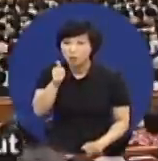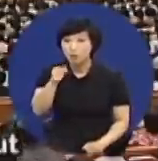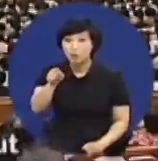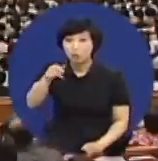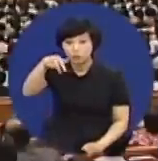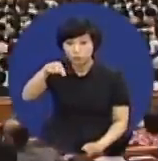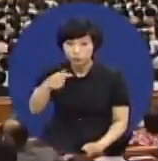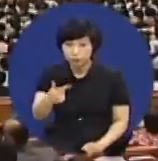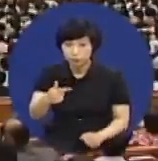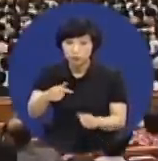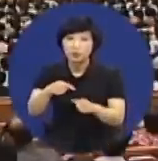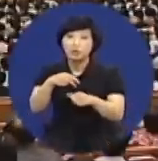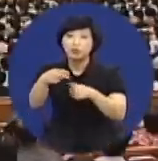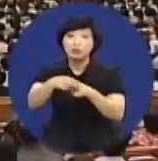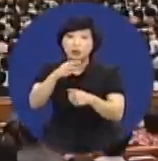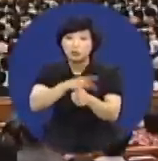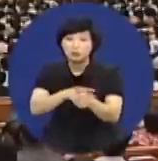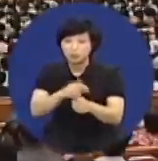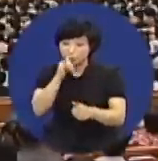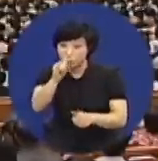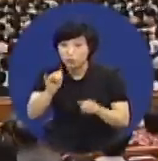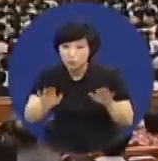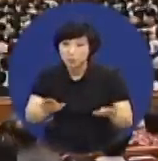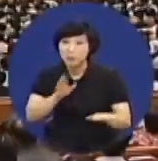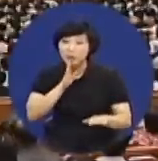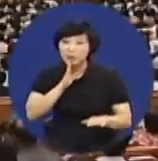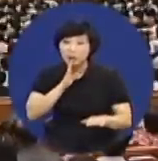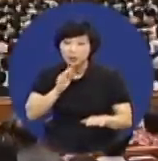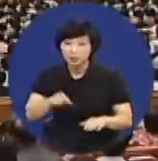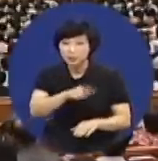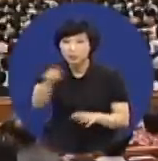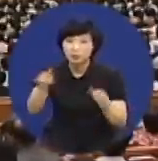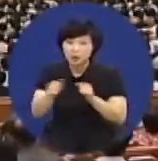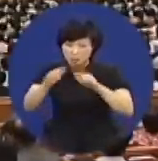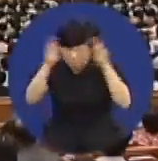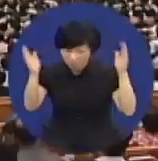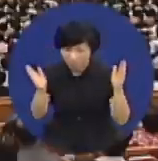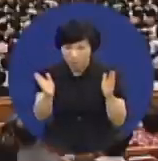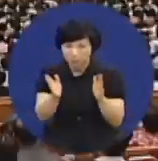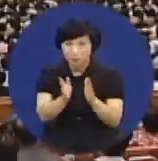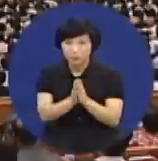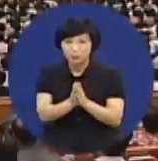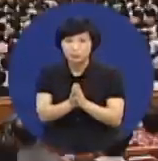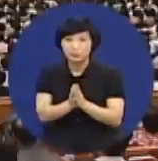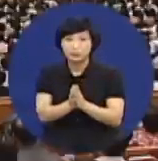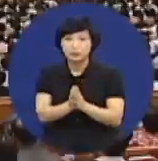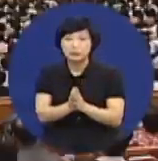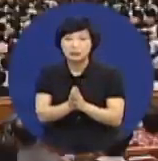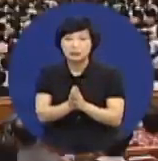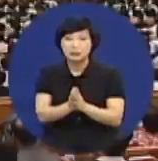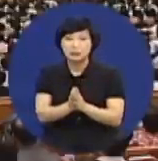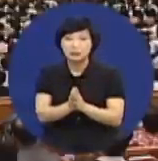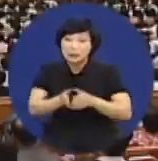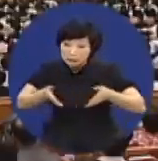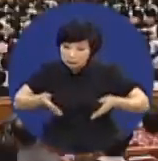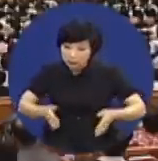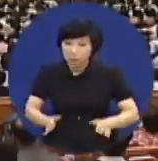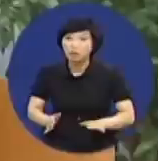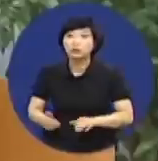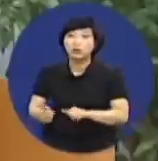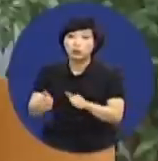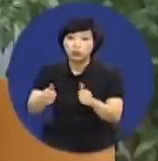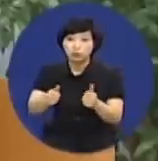も、保順というお医者先生も偉い方でした。しかしこの地上で住んでいたその人たち